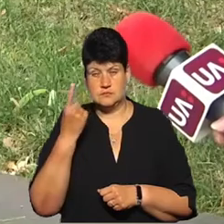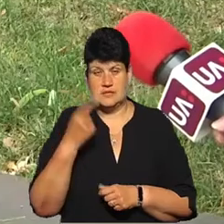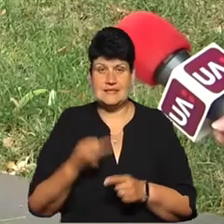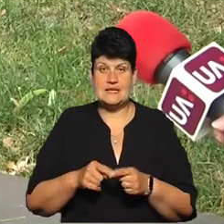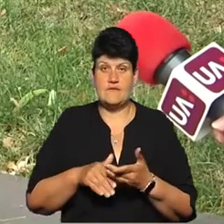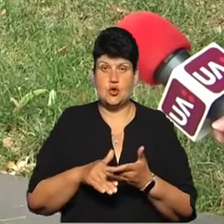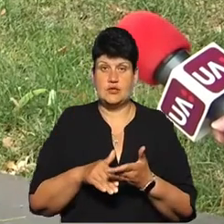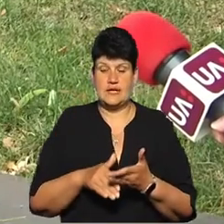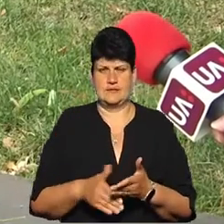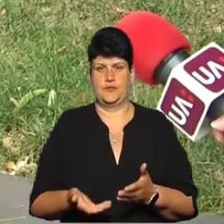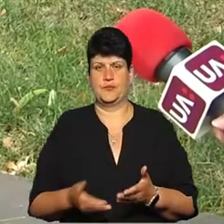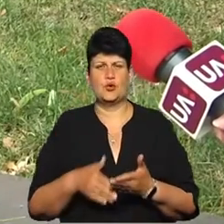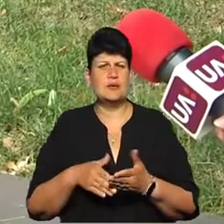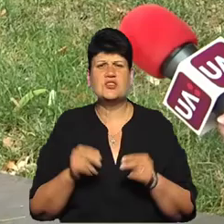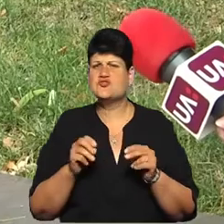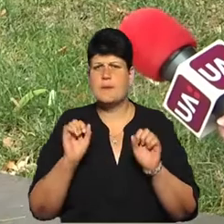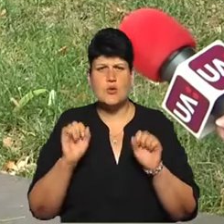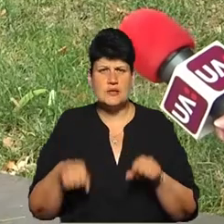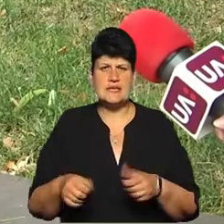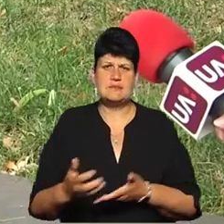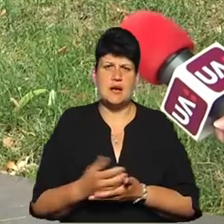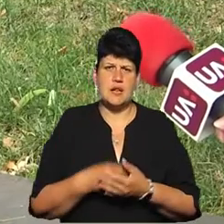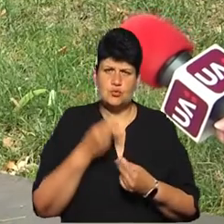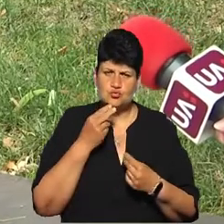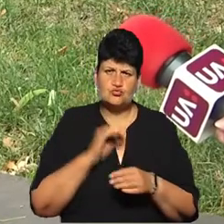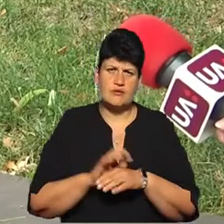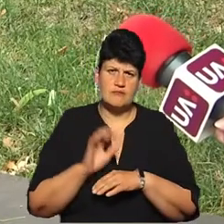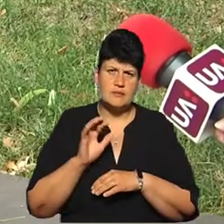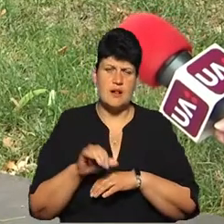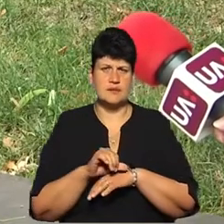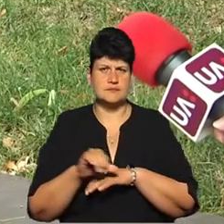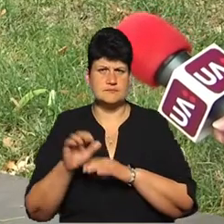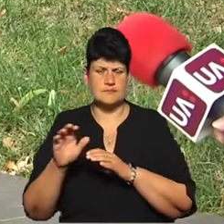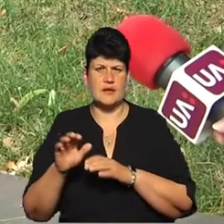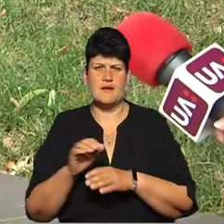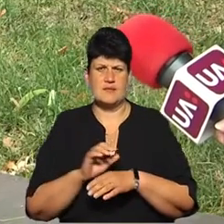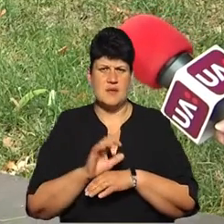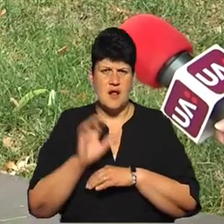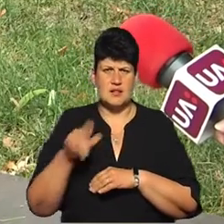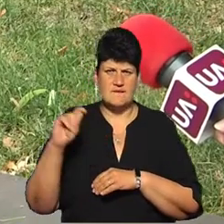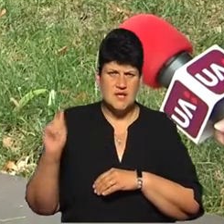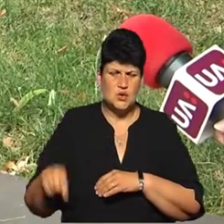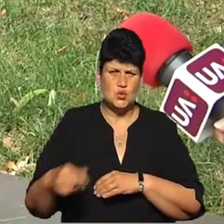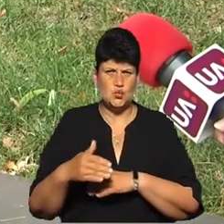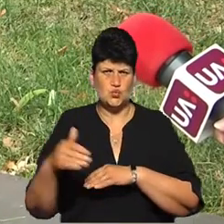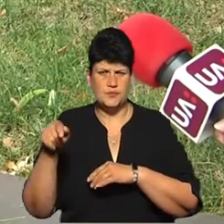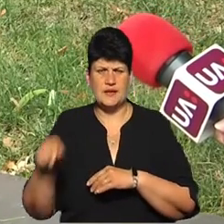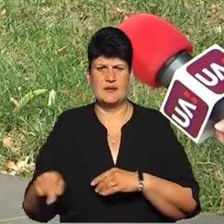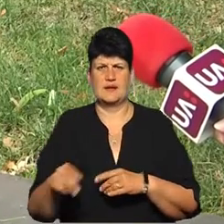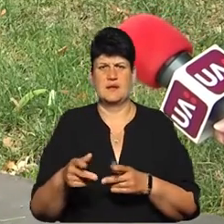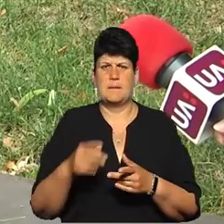І допомагали, чим могли. Збирали продукти, відправляли на передову, збирали медикаменти, відправляли. Це і логістика,